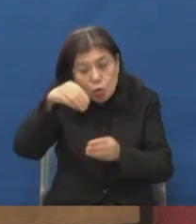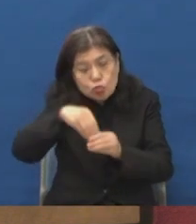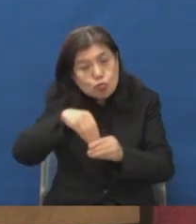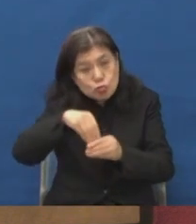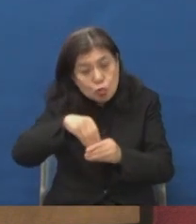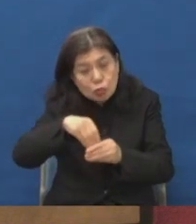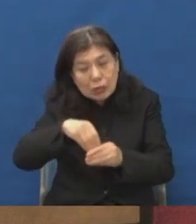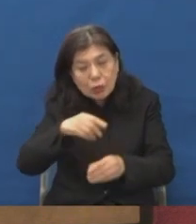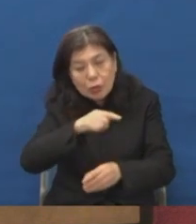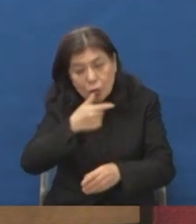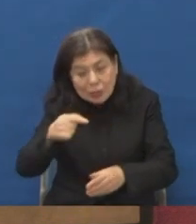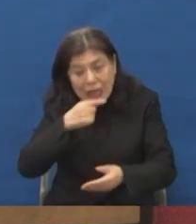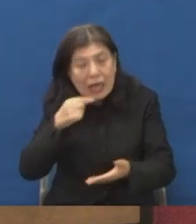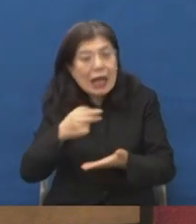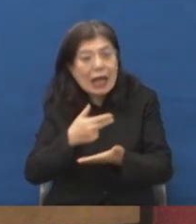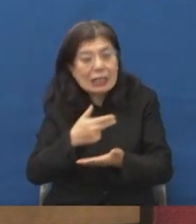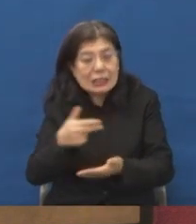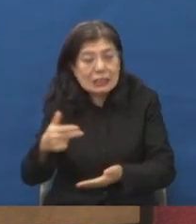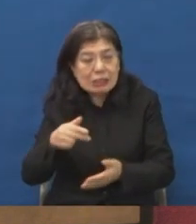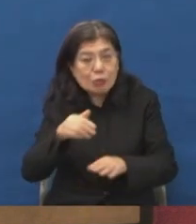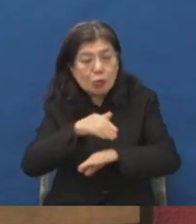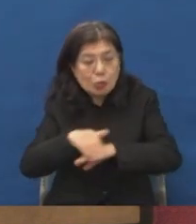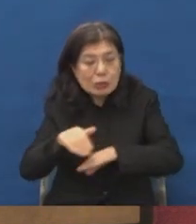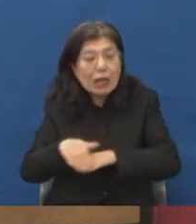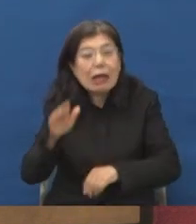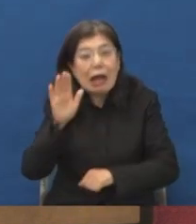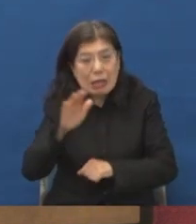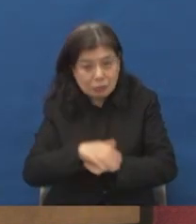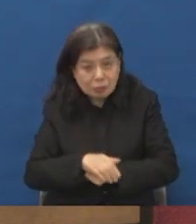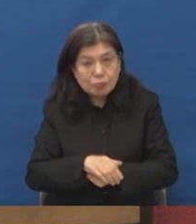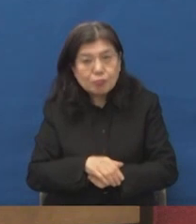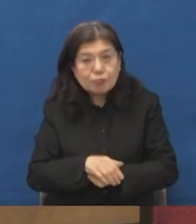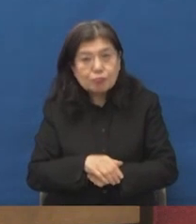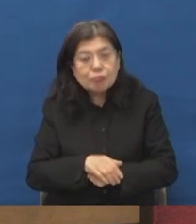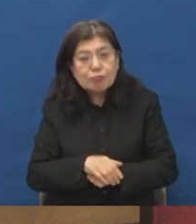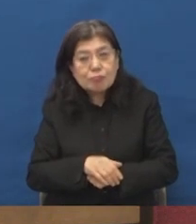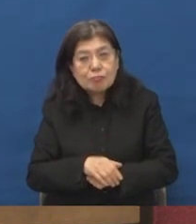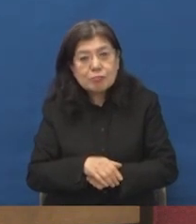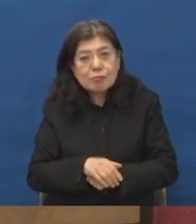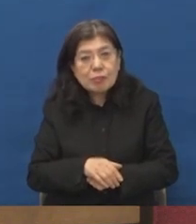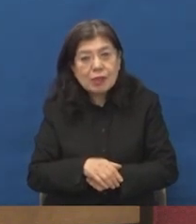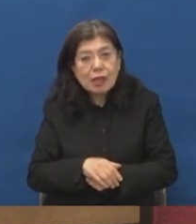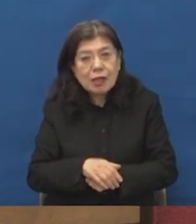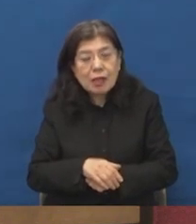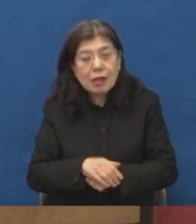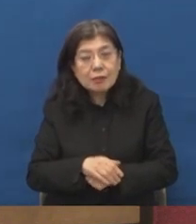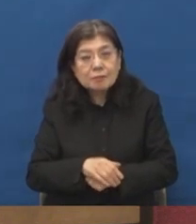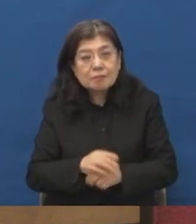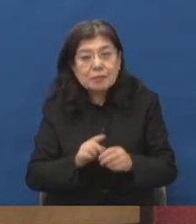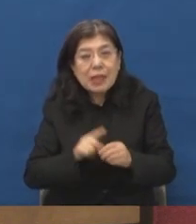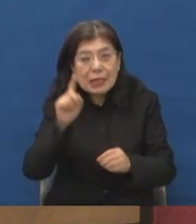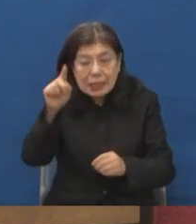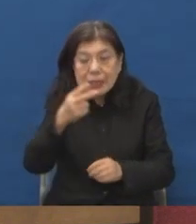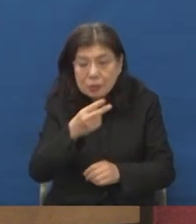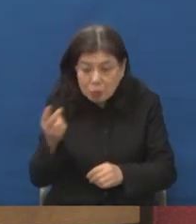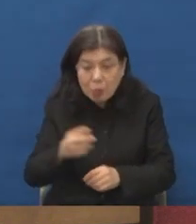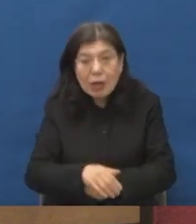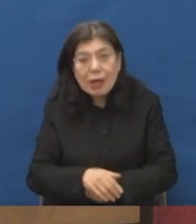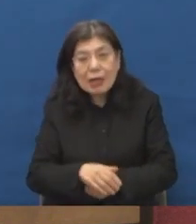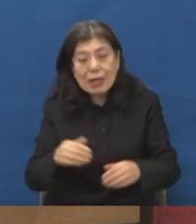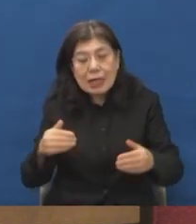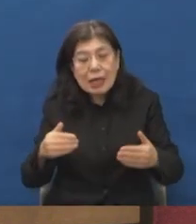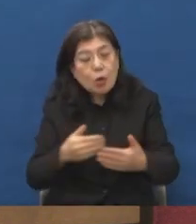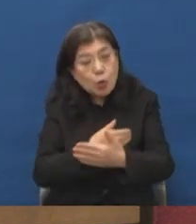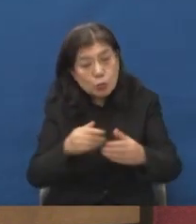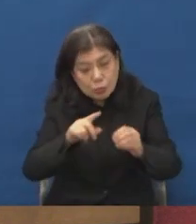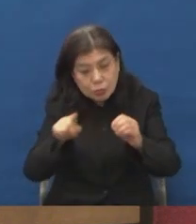ています。来年度はアフターコロナに向けて、京都市交通局、市バス、地下鉄事業経営ビジョン改